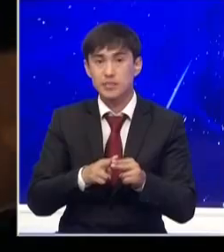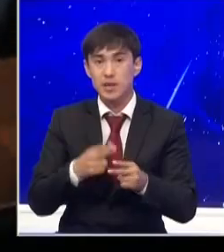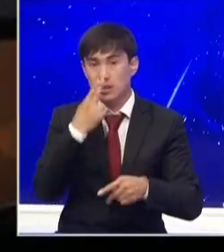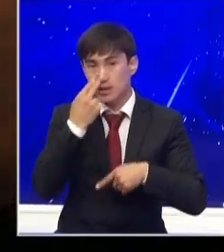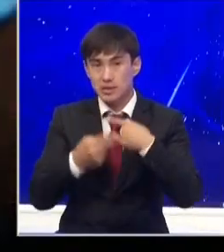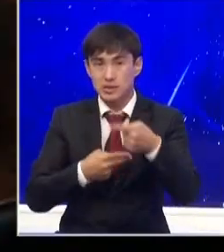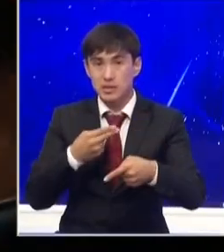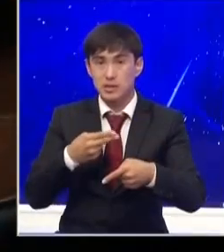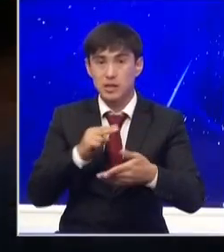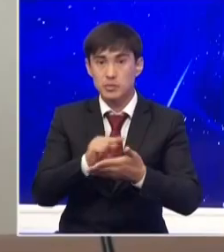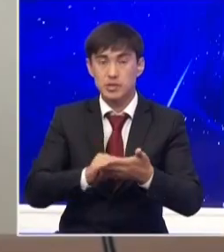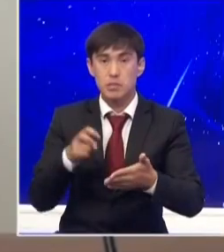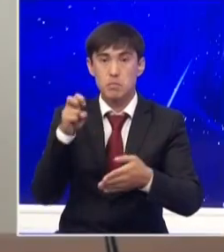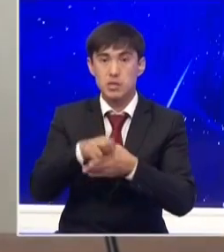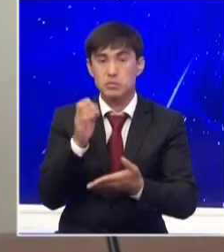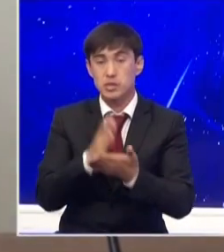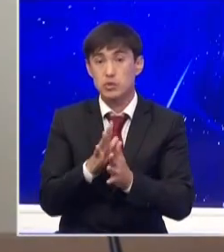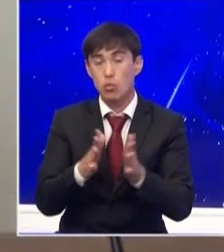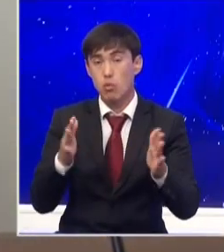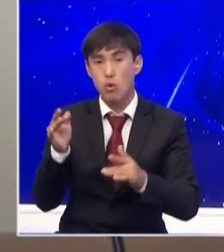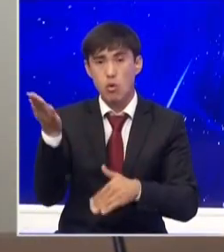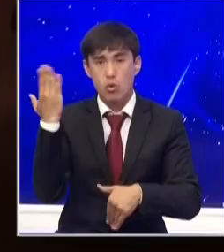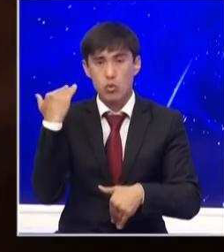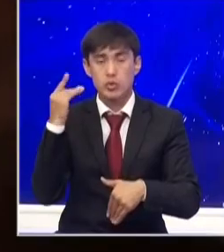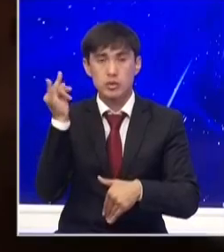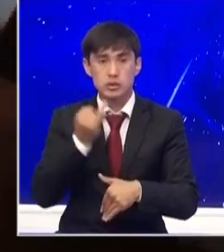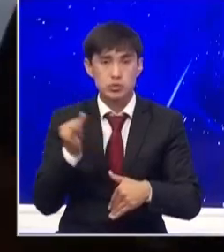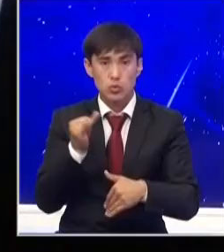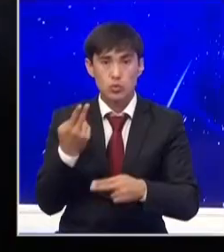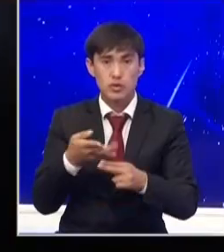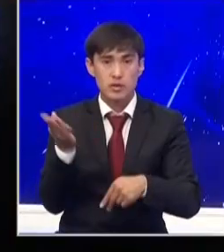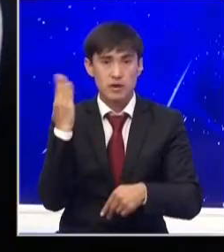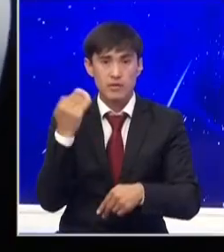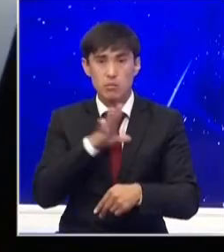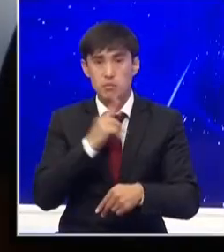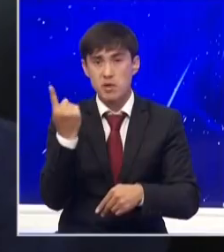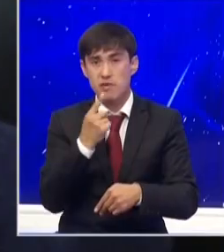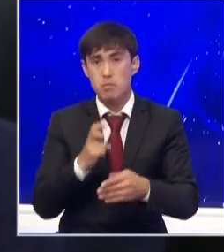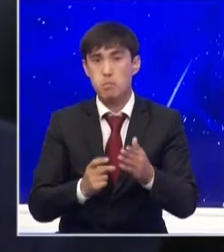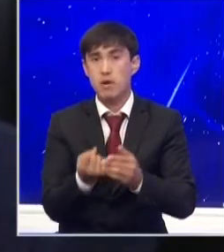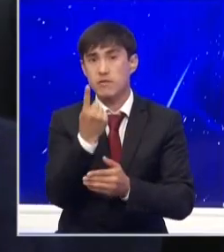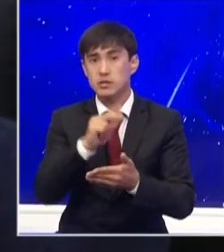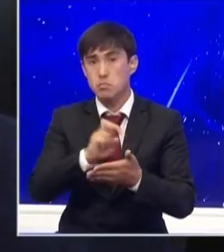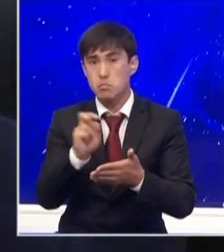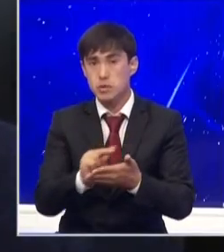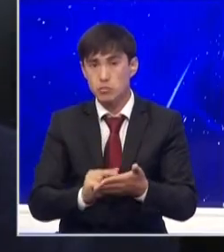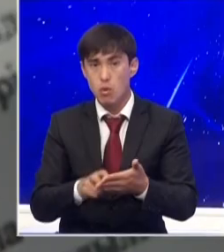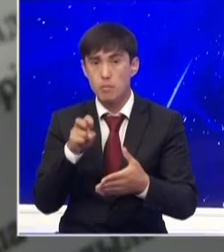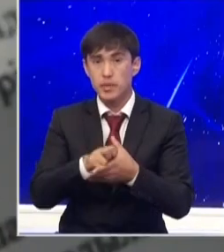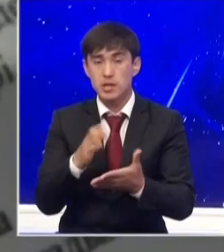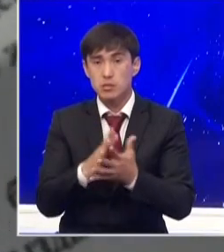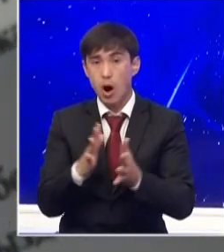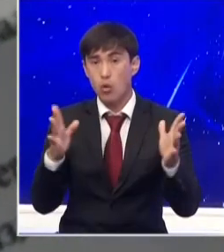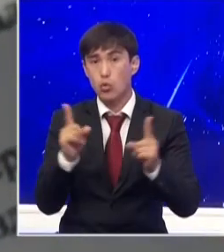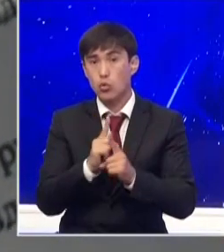традиция написания писем имеет глубокую историю в древности Когда впервые появилось письмо люди понимали что письма обладают